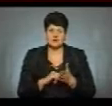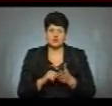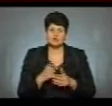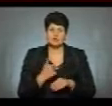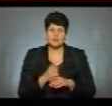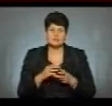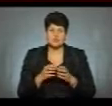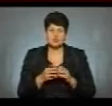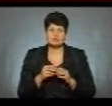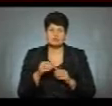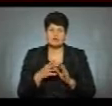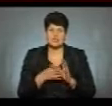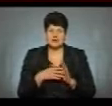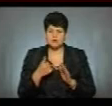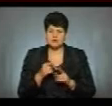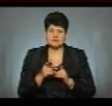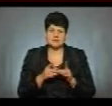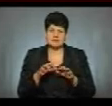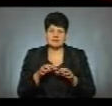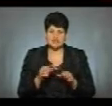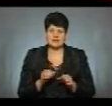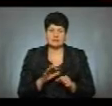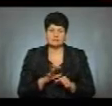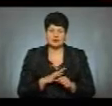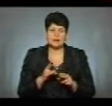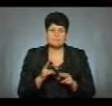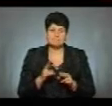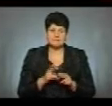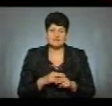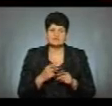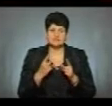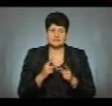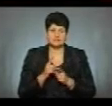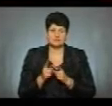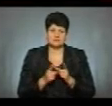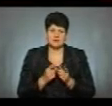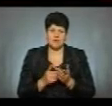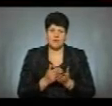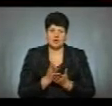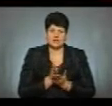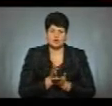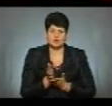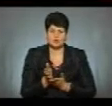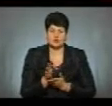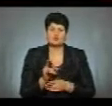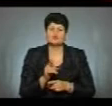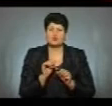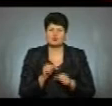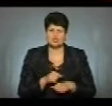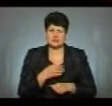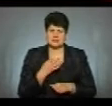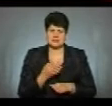підсумок 2019 року в тому, що зміна влади відбулася без кардинальної зміни політичного курсу. Що можна сказати